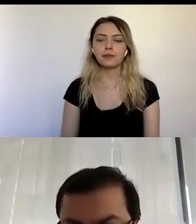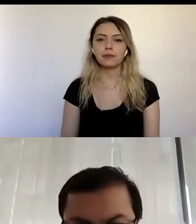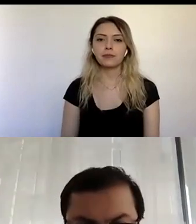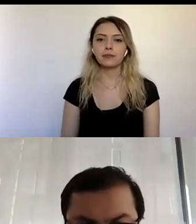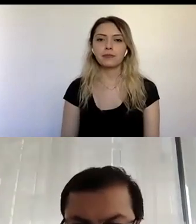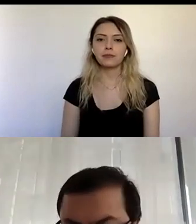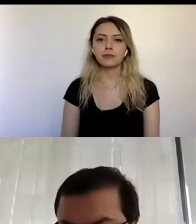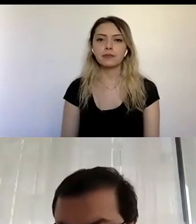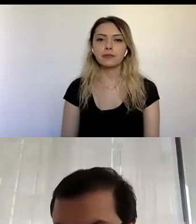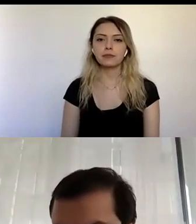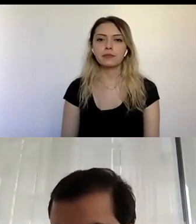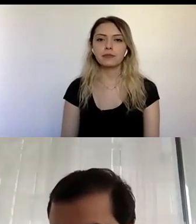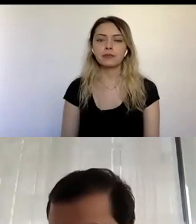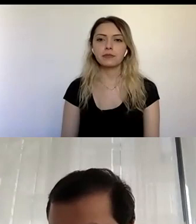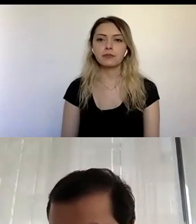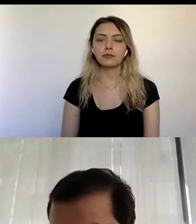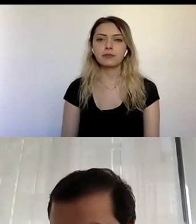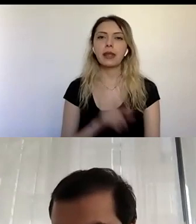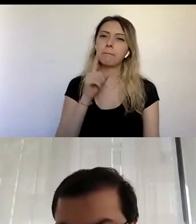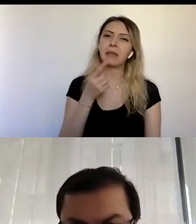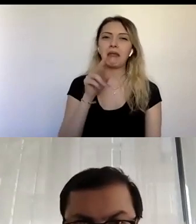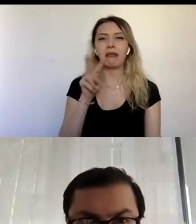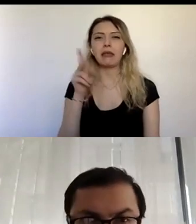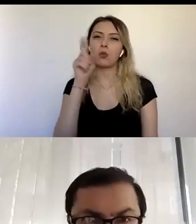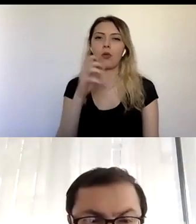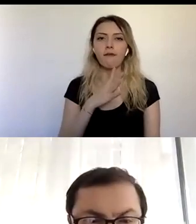Çok kısa bir iki sorumuz kaldı.